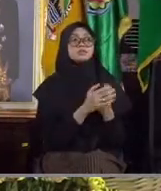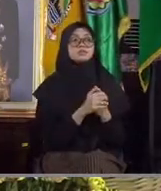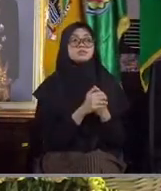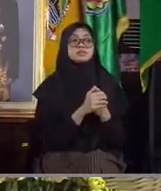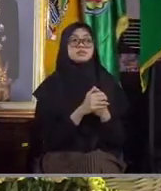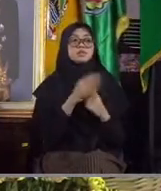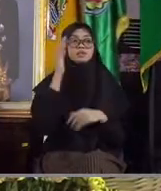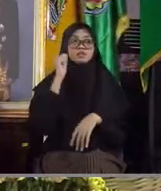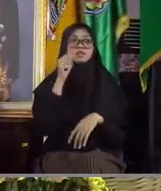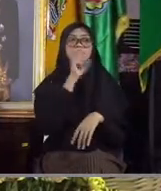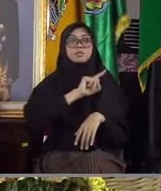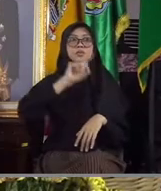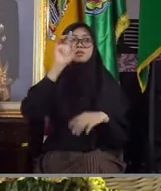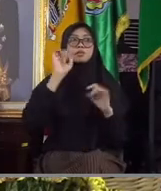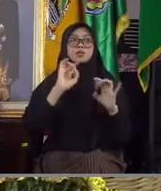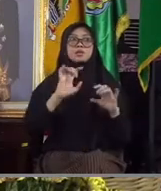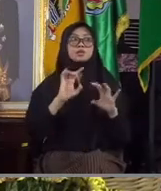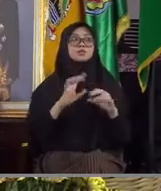warahmatullahi wabarakatuh.